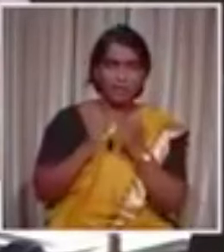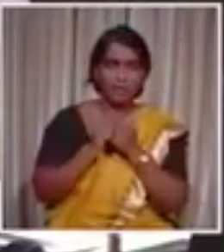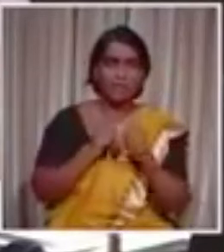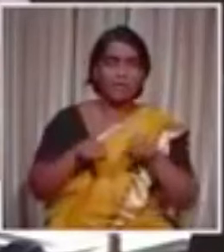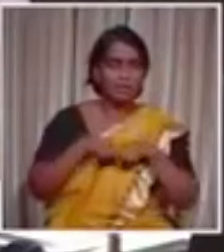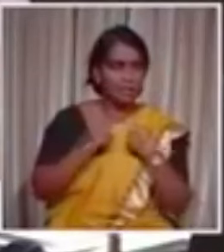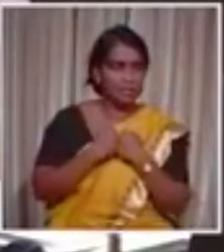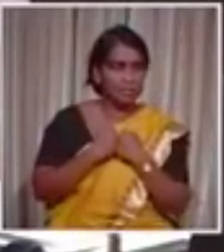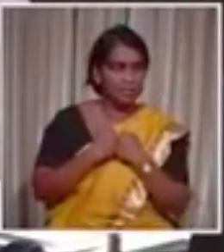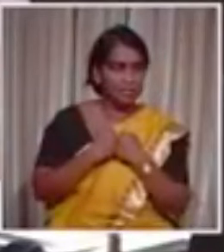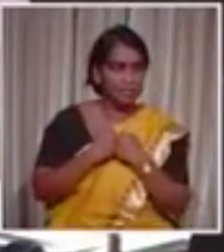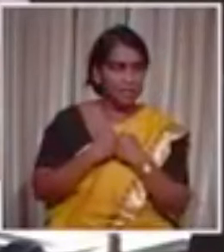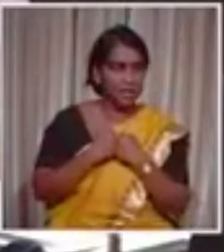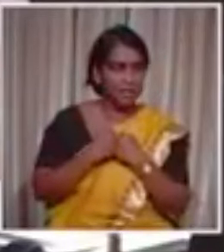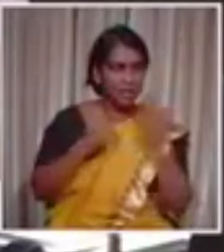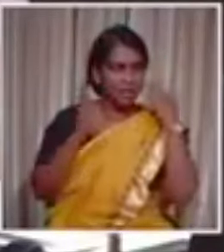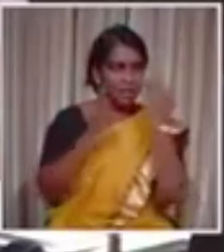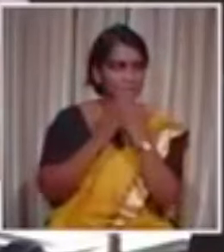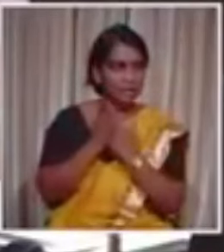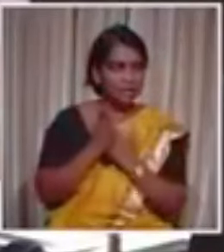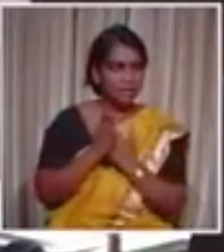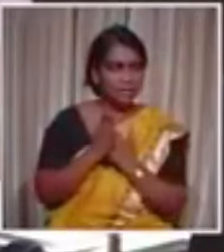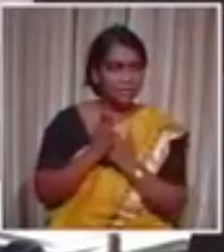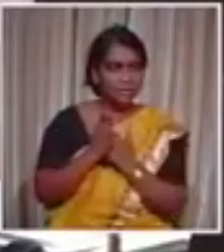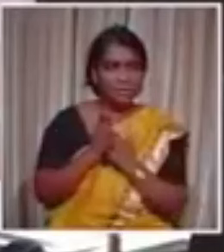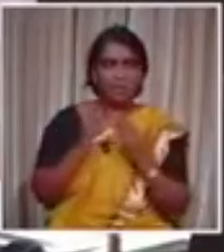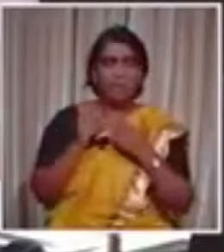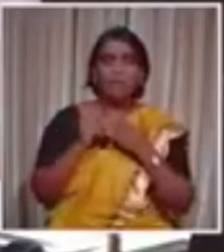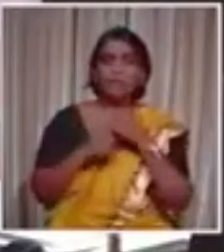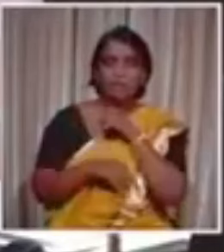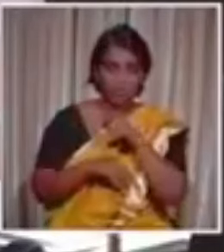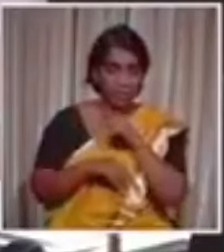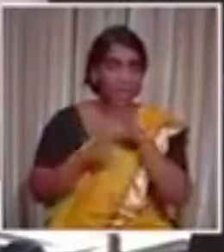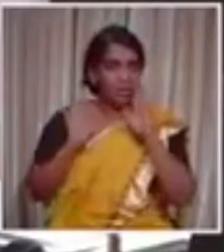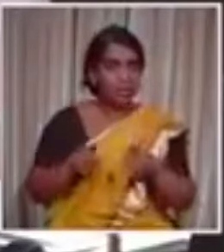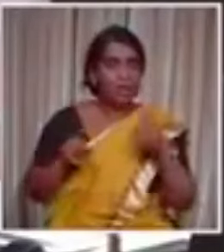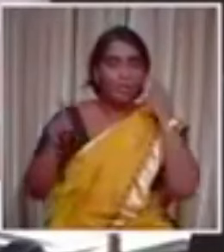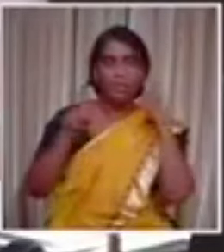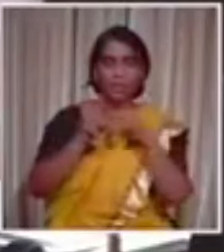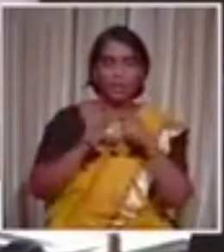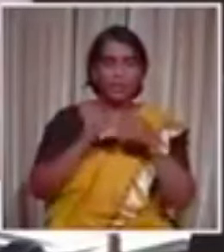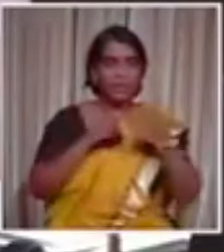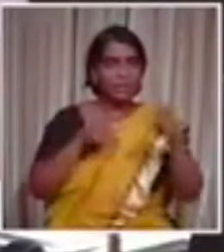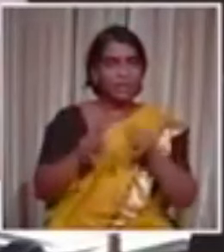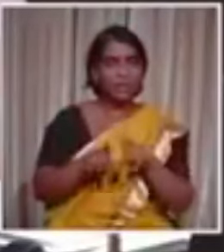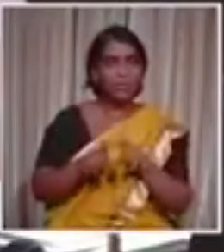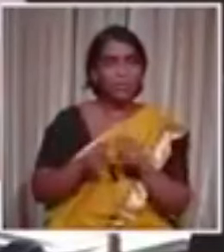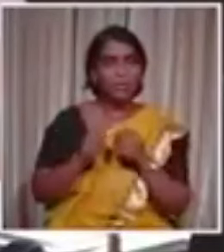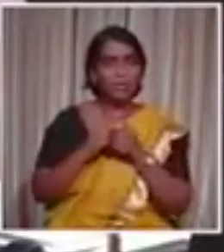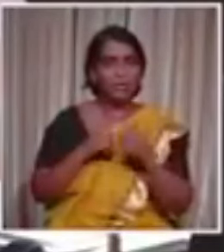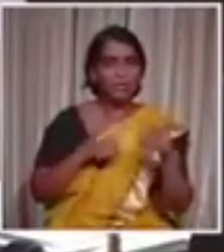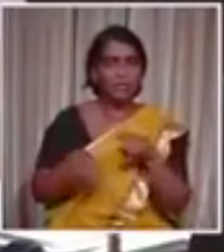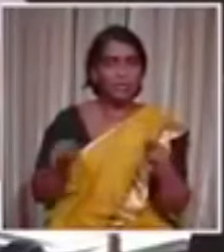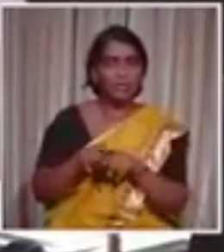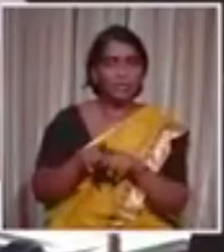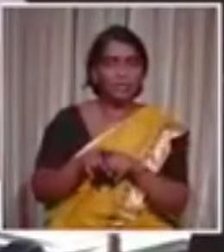සහ එම විදේශීය රාජ්‍යයන්ගේ සහාය ලබා ගන්න. හැබැයි මෙම ගොඩ ගැනීමේ සක්්‍යතාවේ තිබෙන්නේ මේ